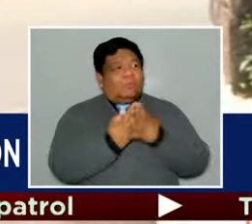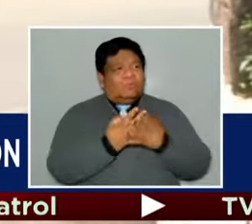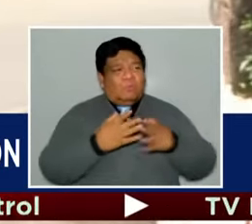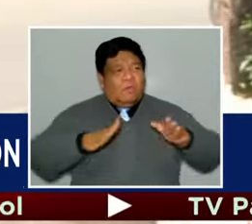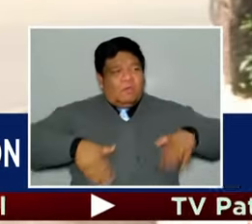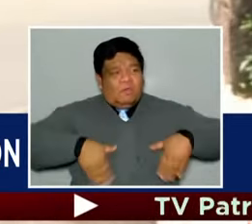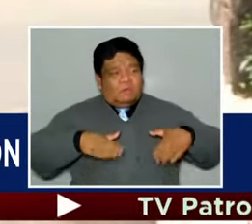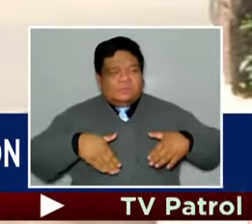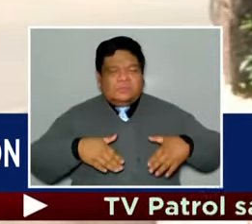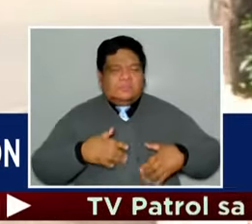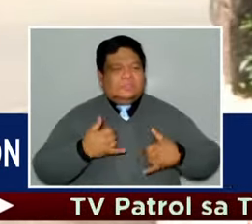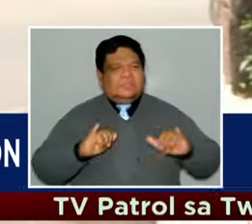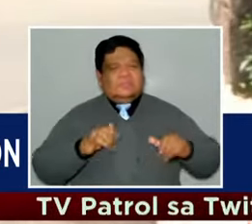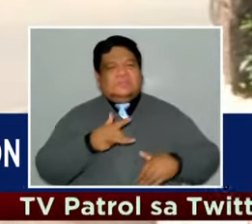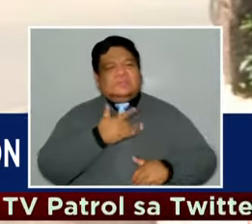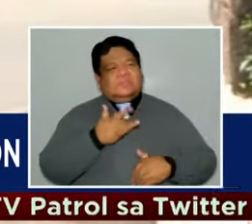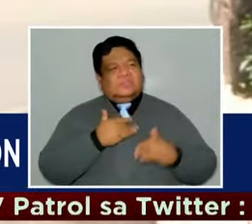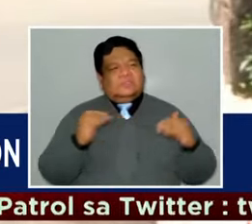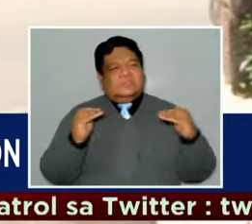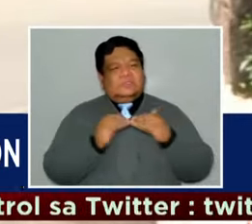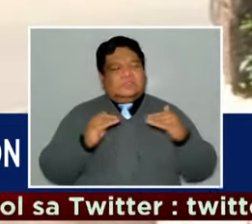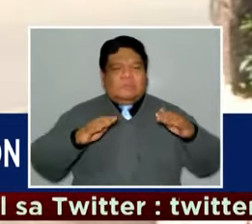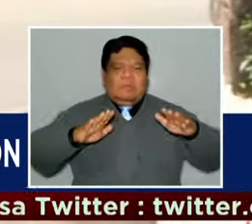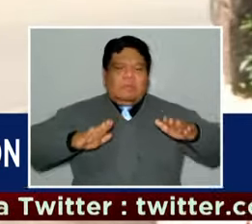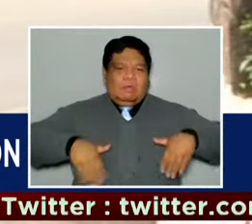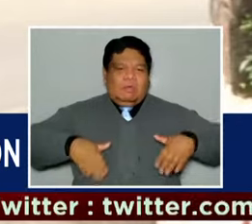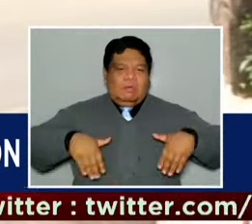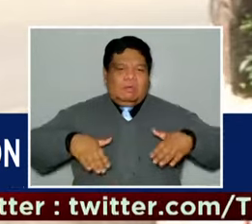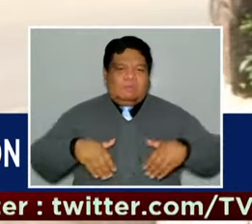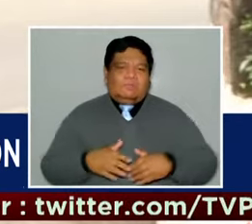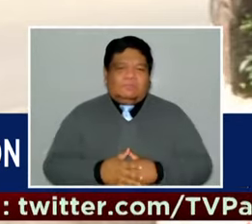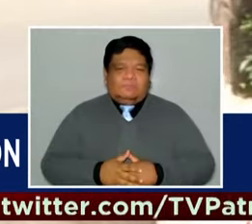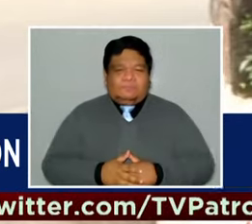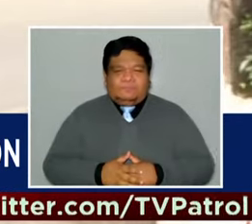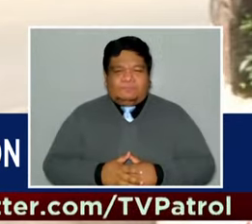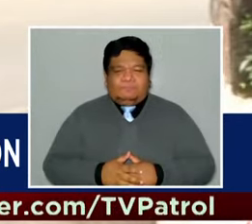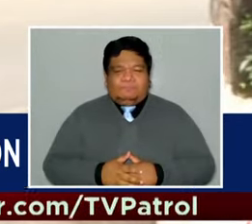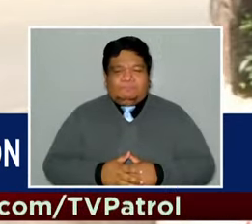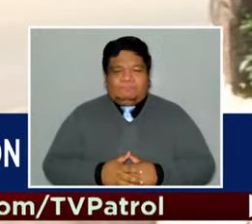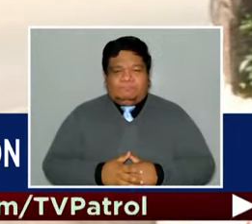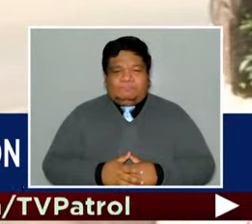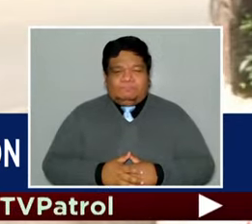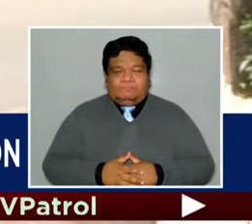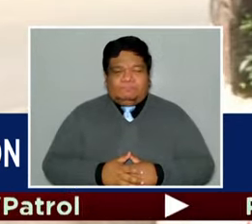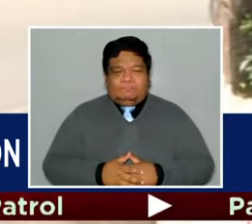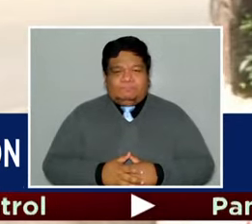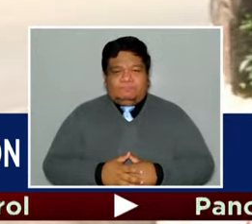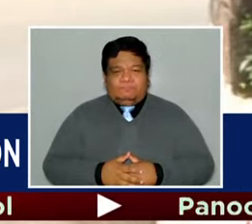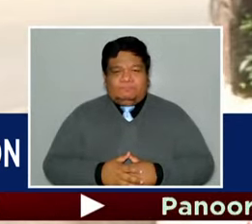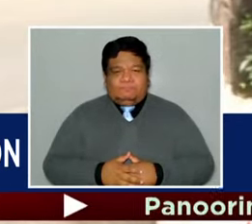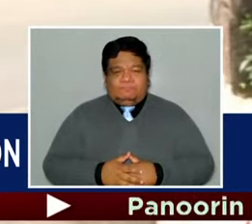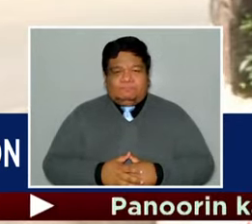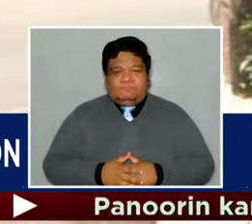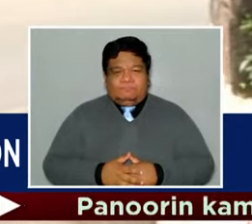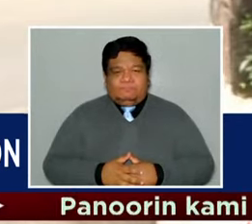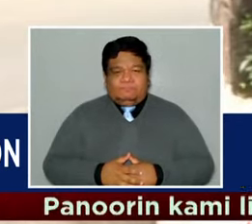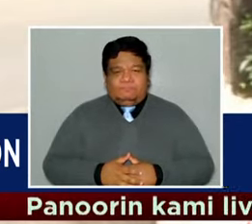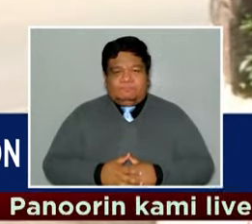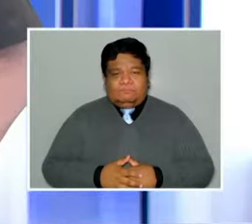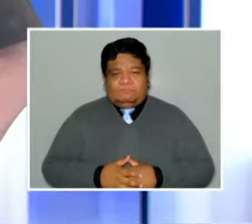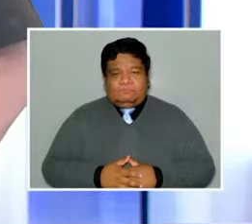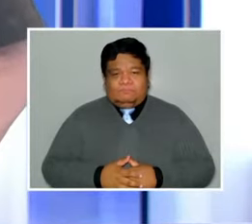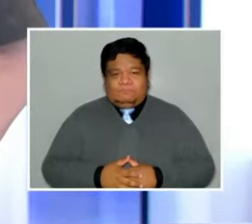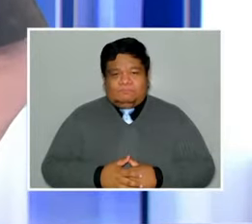ang katarungan para sa kanyang anak. Dennis Dato, ABS-CBN News, Mauban, Quezon.